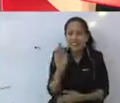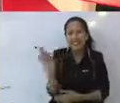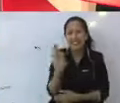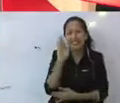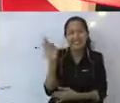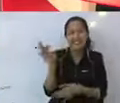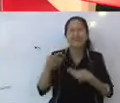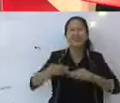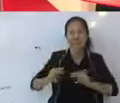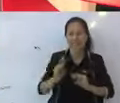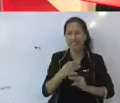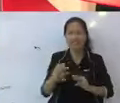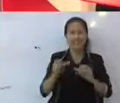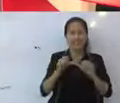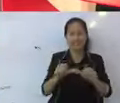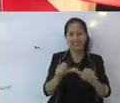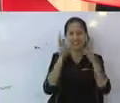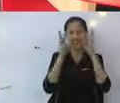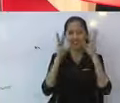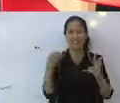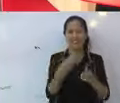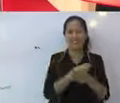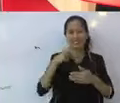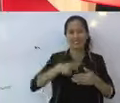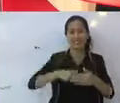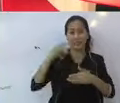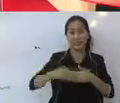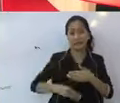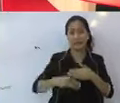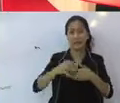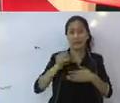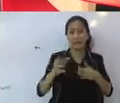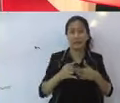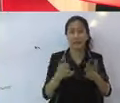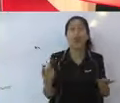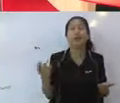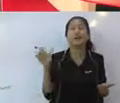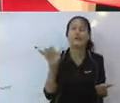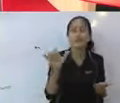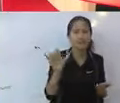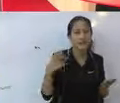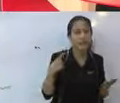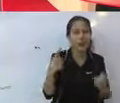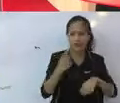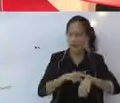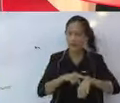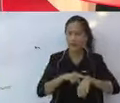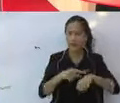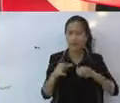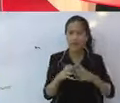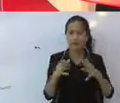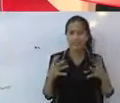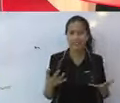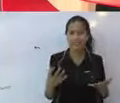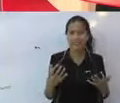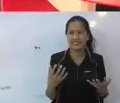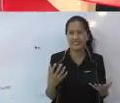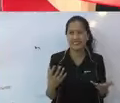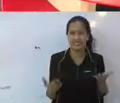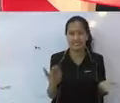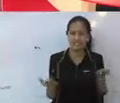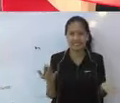akin every Friday. Narating po yung time talaga na Mamimiss niyo rin ako, joke